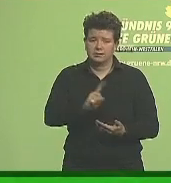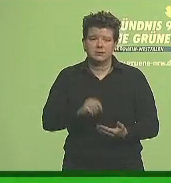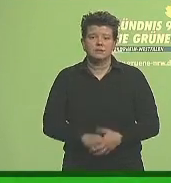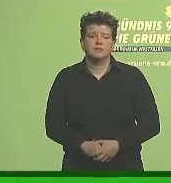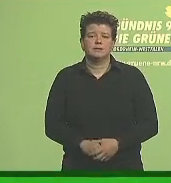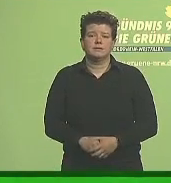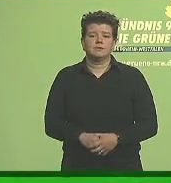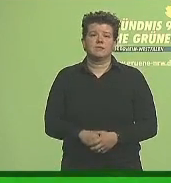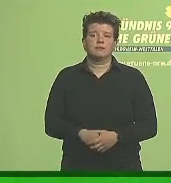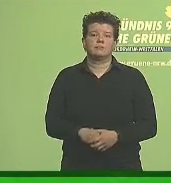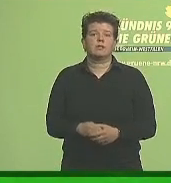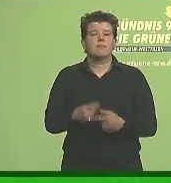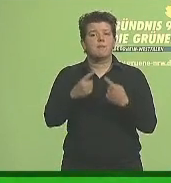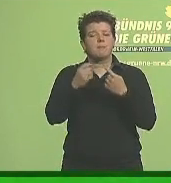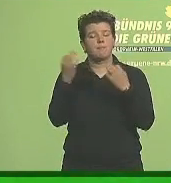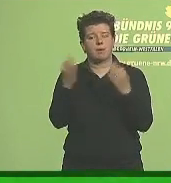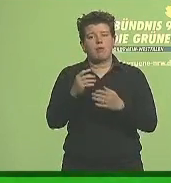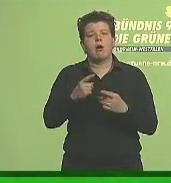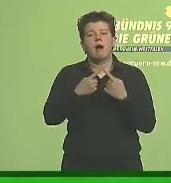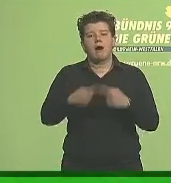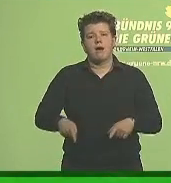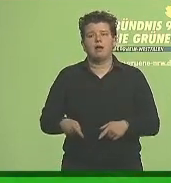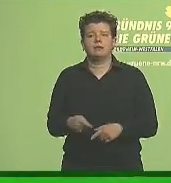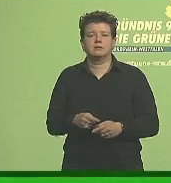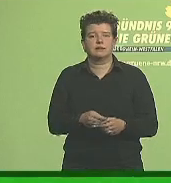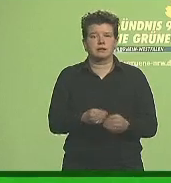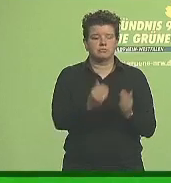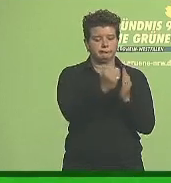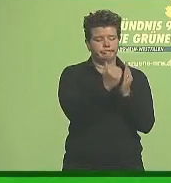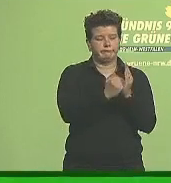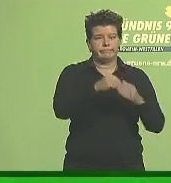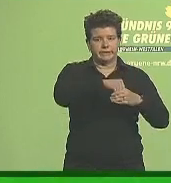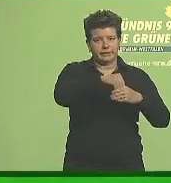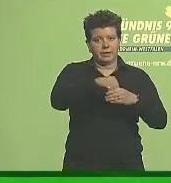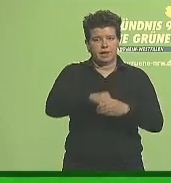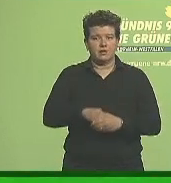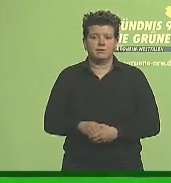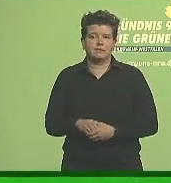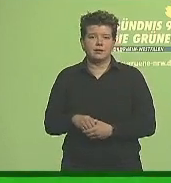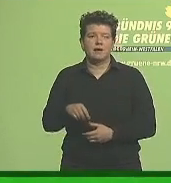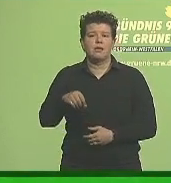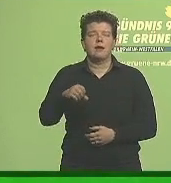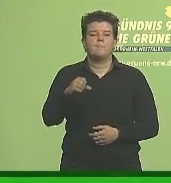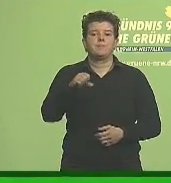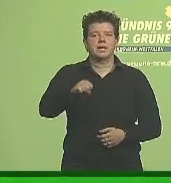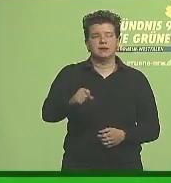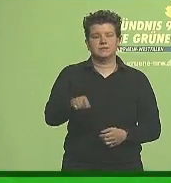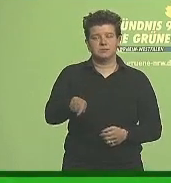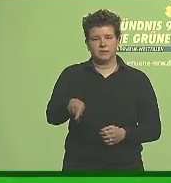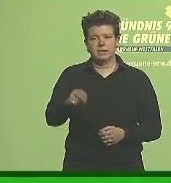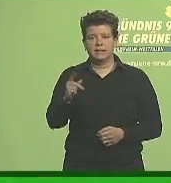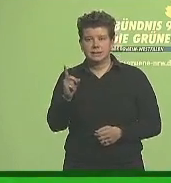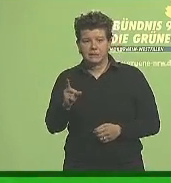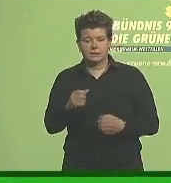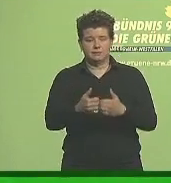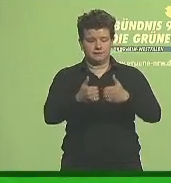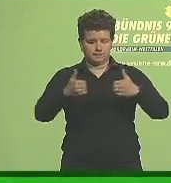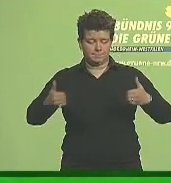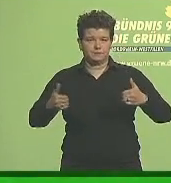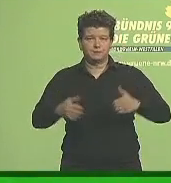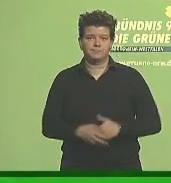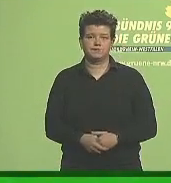Positionen vertreten als die SPD. Denn wenn wir SPD-Programme übernehmen, dann stellen wir uns letztendlich auf die gleiche Stufe wie